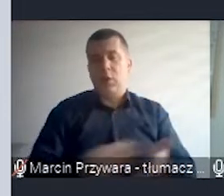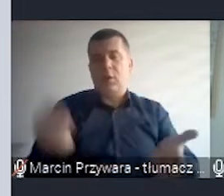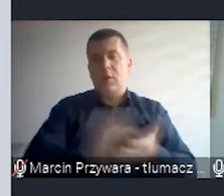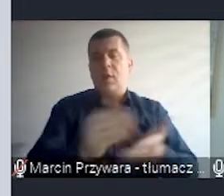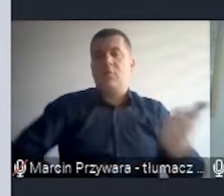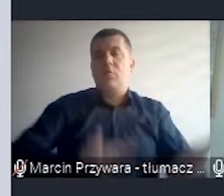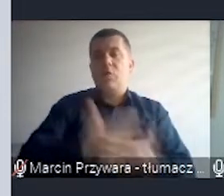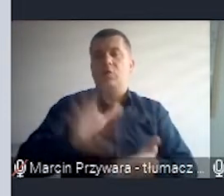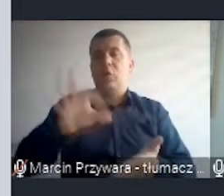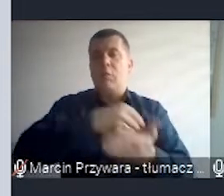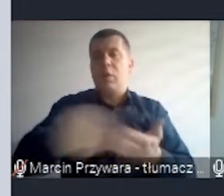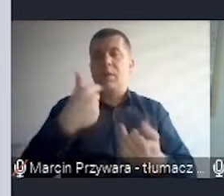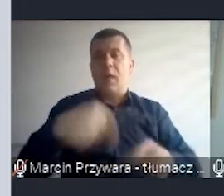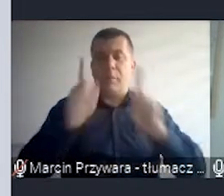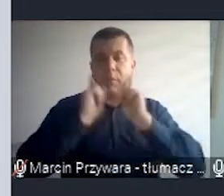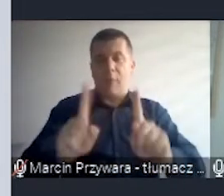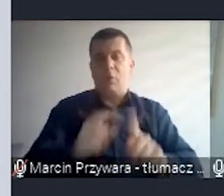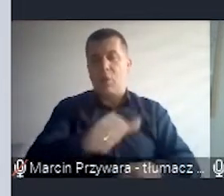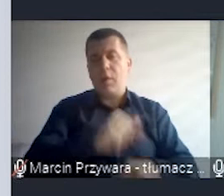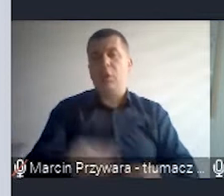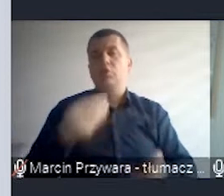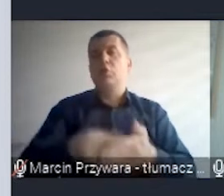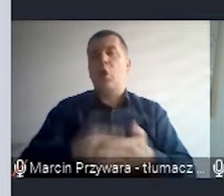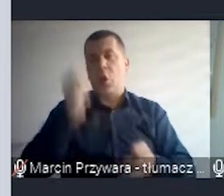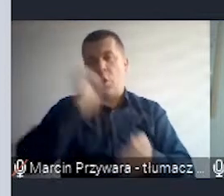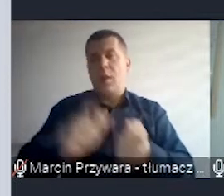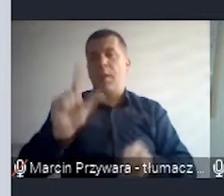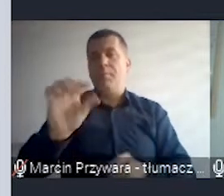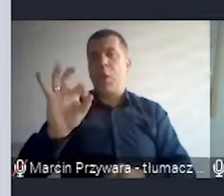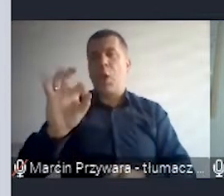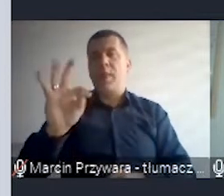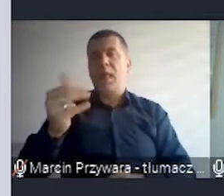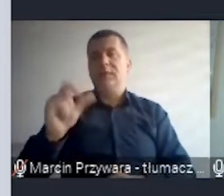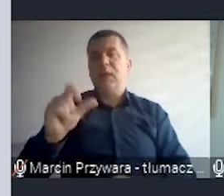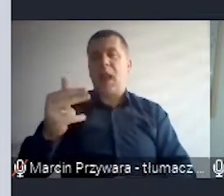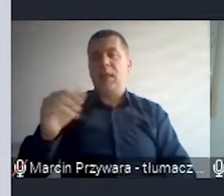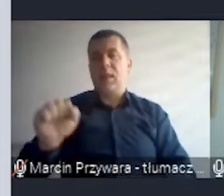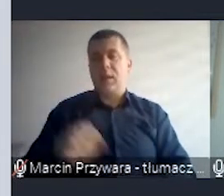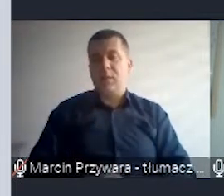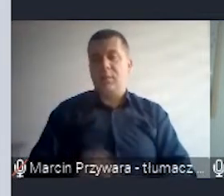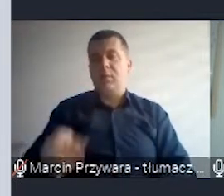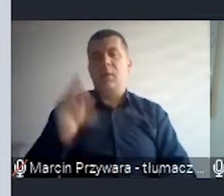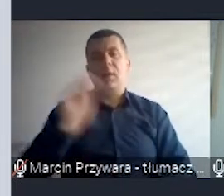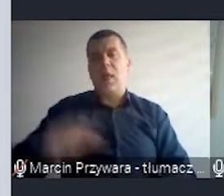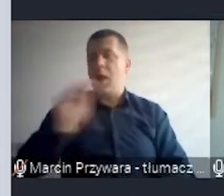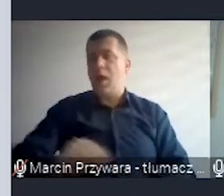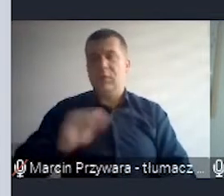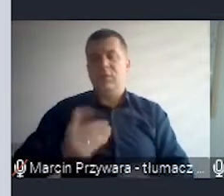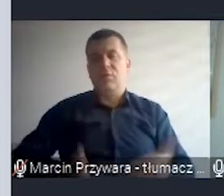wniosku o płatność nieprawidłowy wydatek, wtedy szkoda jest potencjalna. Nikt Wam tego wniosku jeszcze